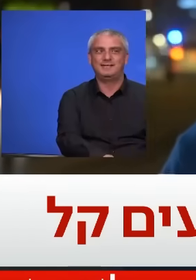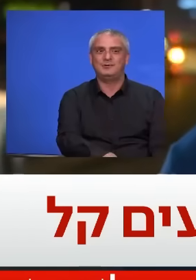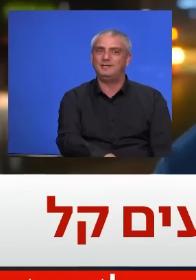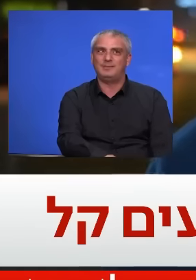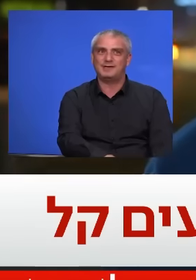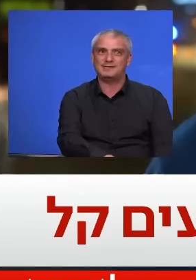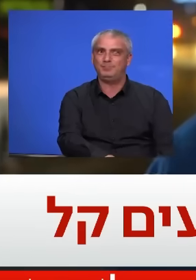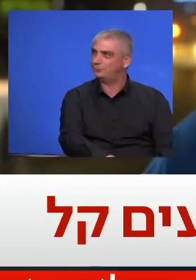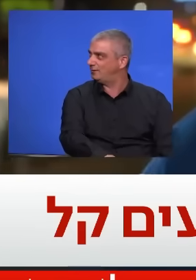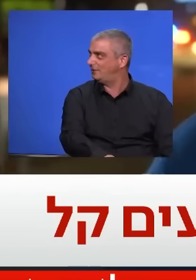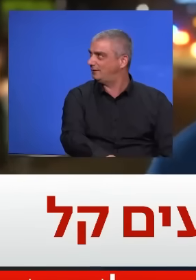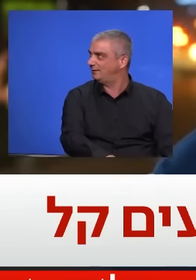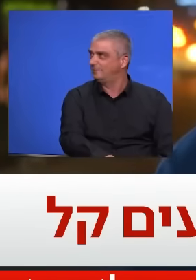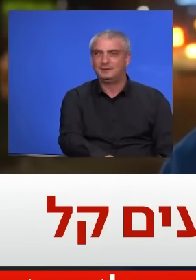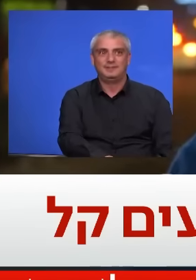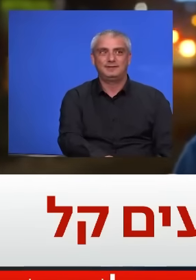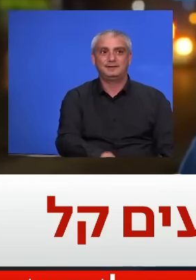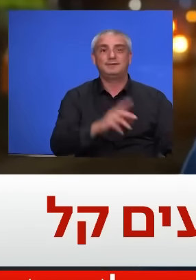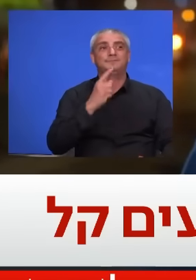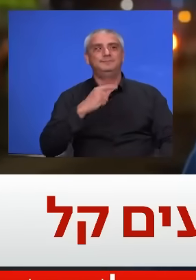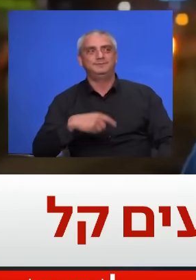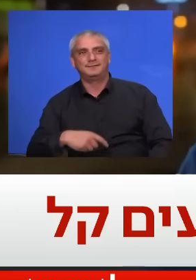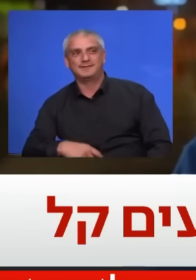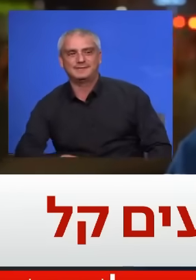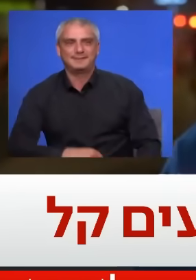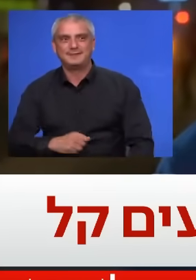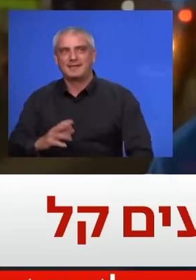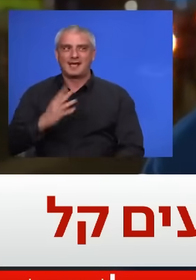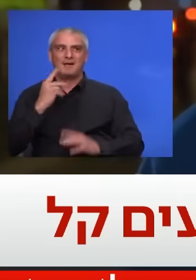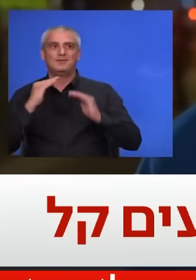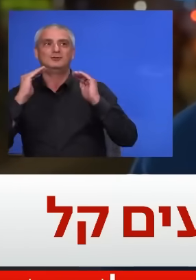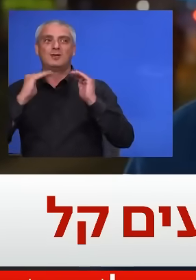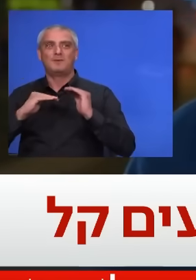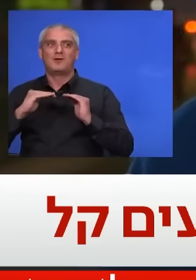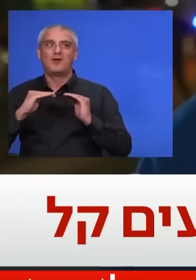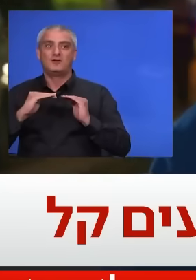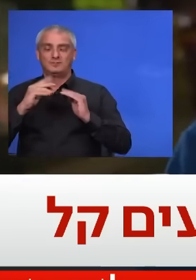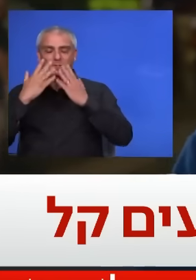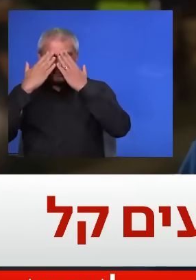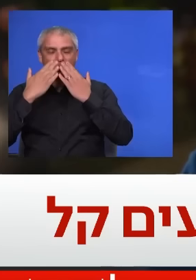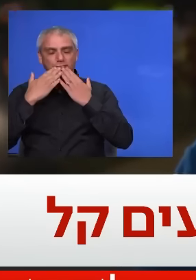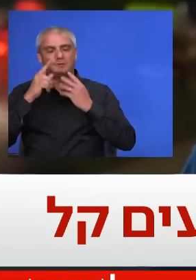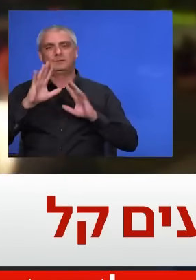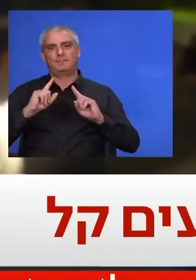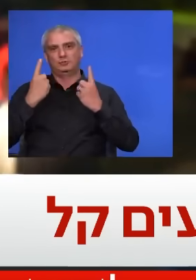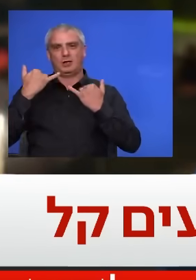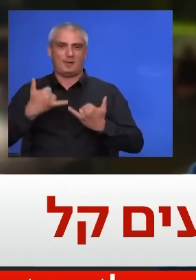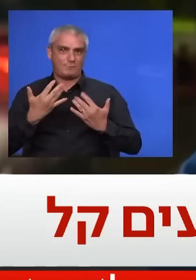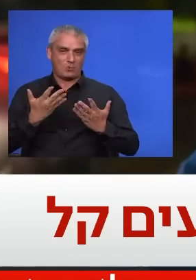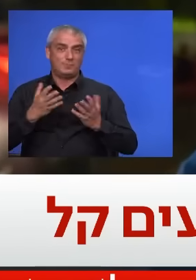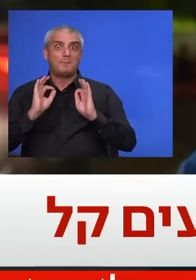וקשה בכל אופן, ואני מקווה שכמה שפחות נפגעים. ברוך השם, זה מה שקרה כאן. אז באמת?